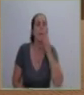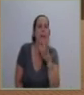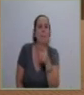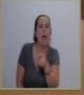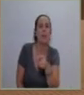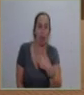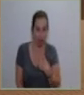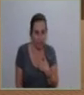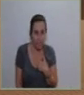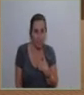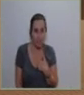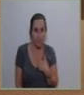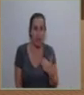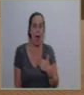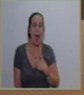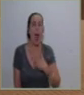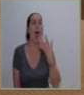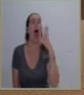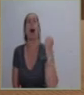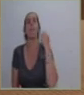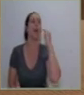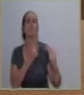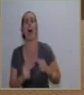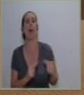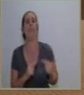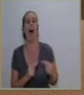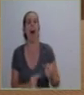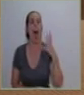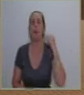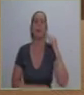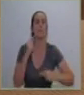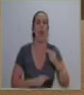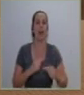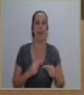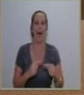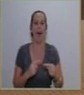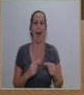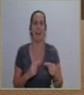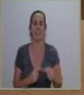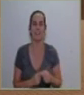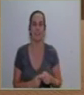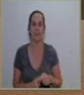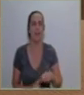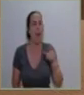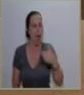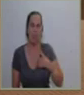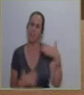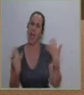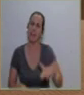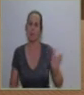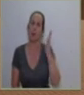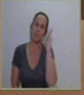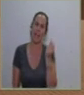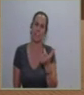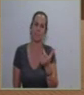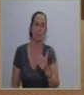אתה? אני? אני בן 40 שנה! 40 שנה! 40 שנה! אבו תומר, אני עייף, בוא נשען